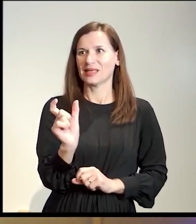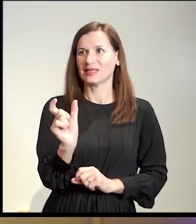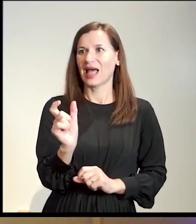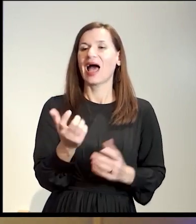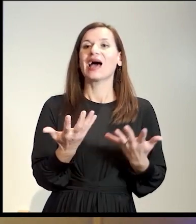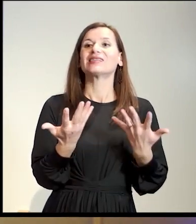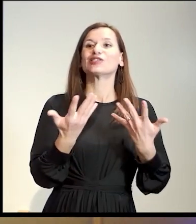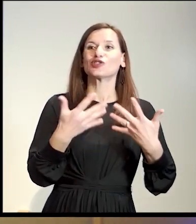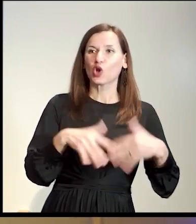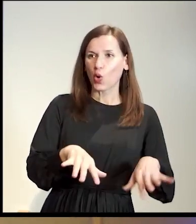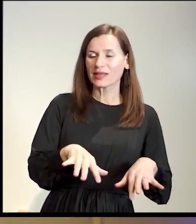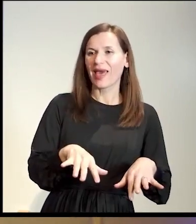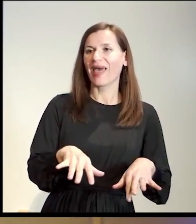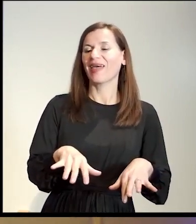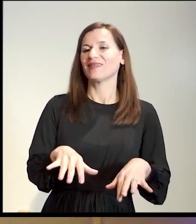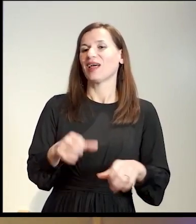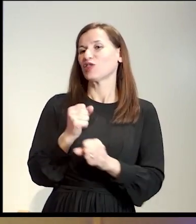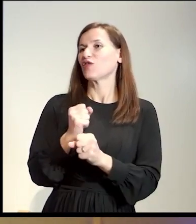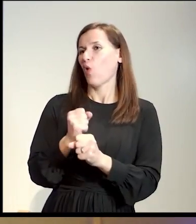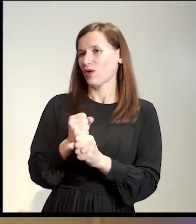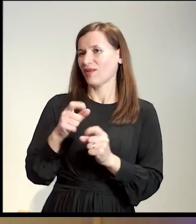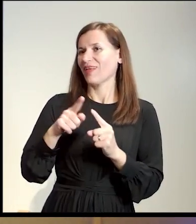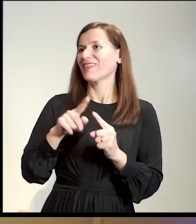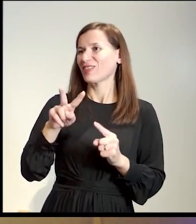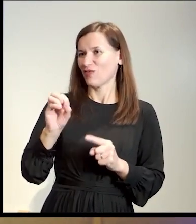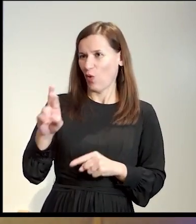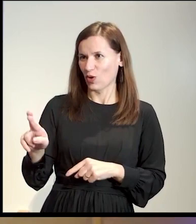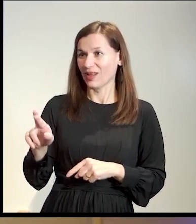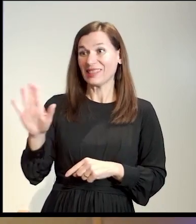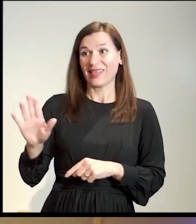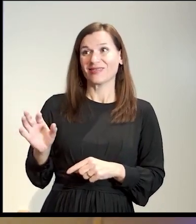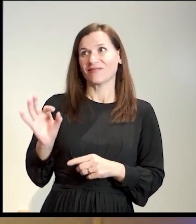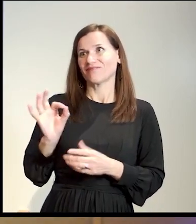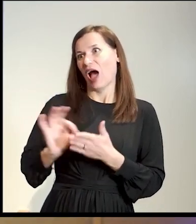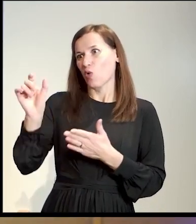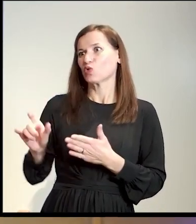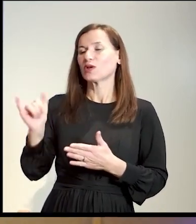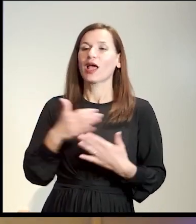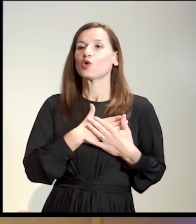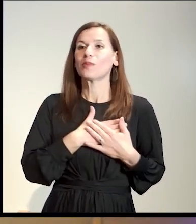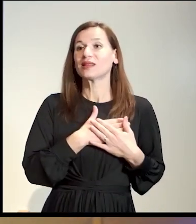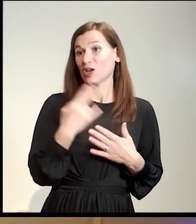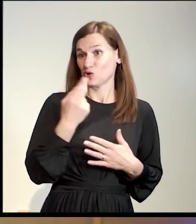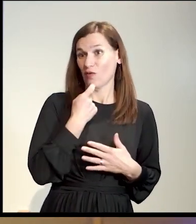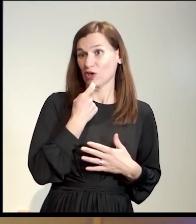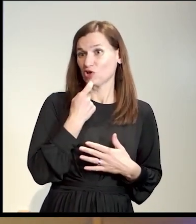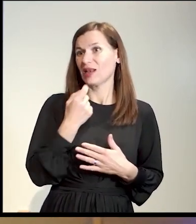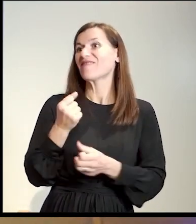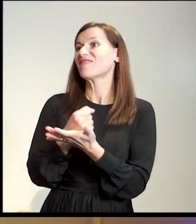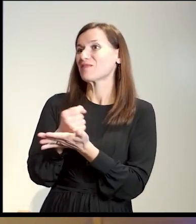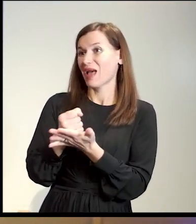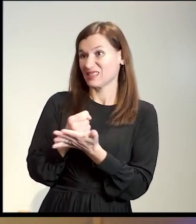strojetvor. Njen avtor je ljubitelj slovenščine po poklicu farmacevt Marko